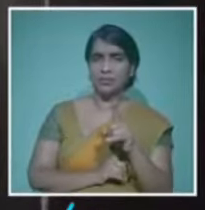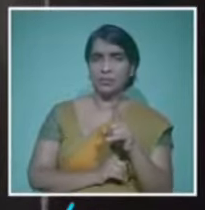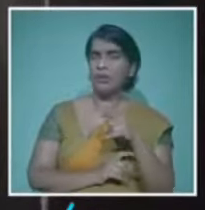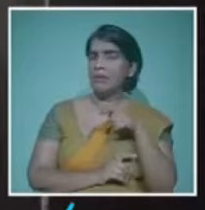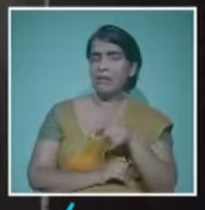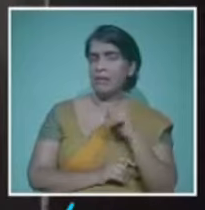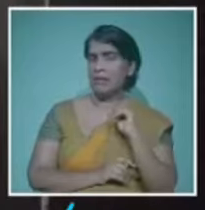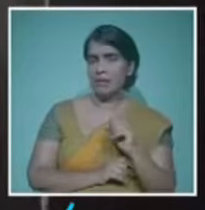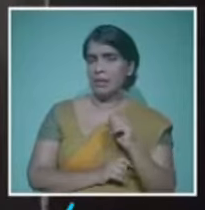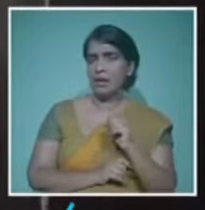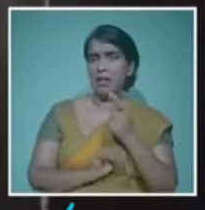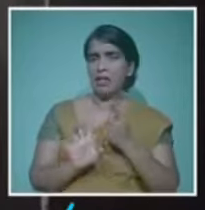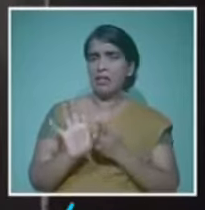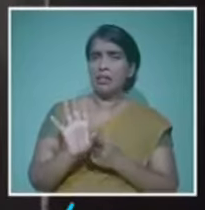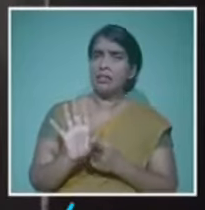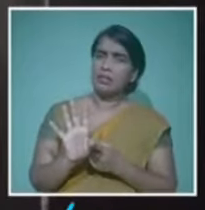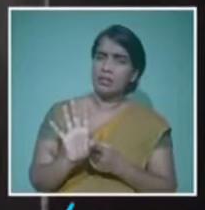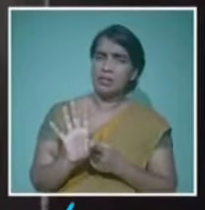මොකද මේ තරුණ